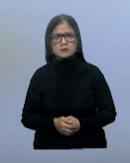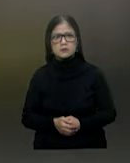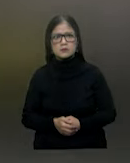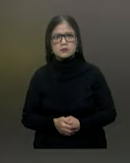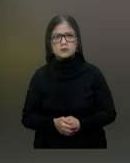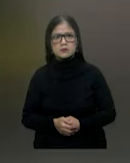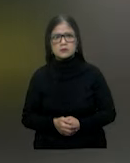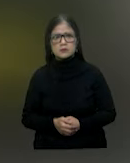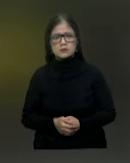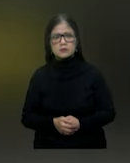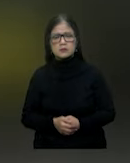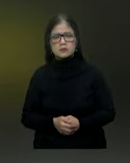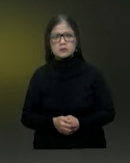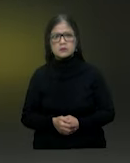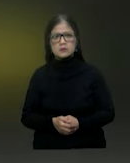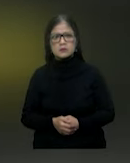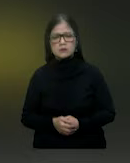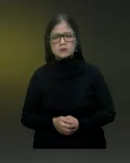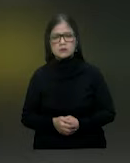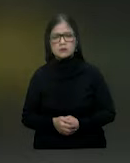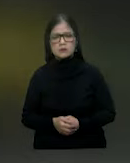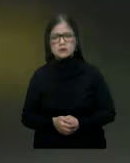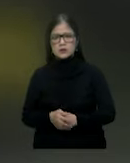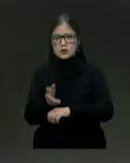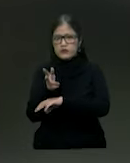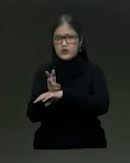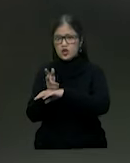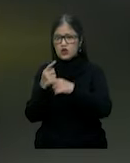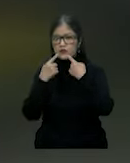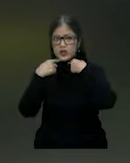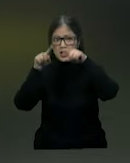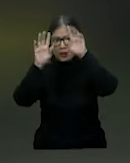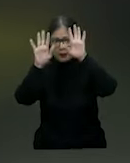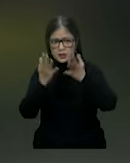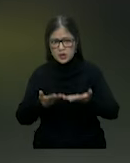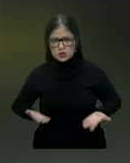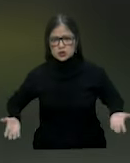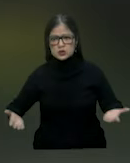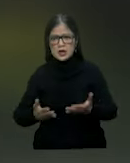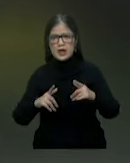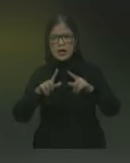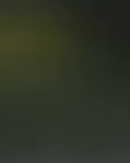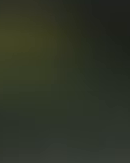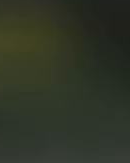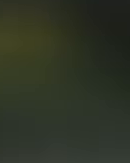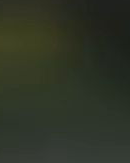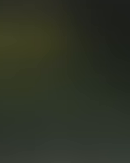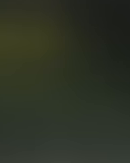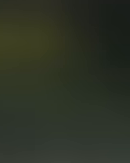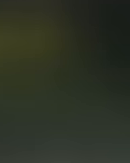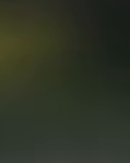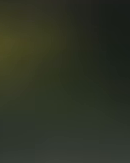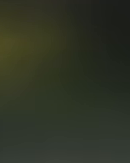Rp171.711 untuk tiang listrik dan konten ini sudah video ini viral di media sosial. Abdul Karim protes karena harus membayar 29